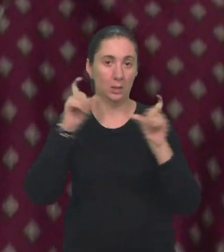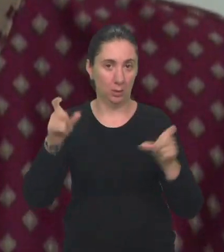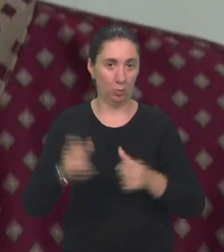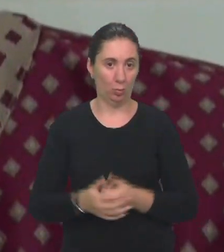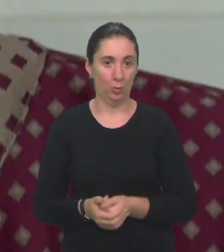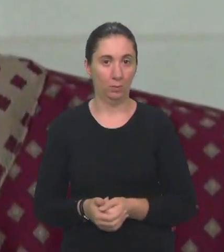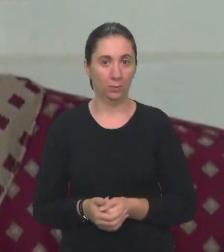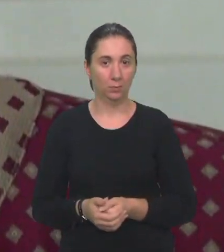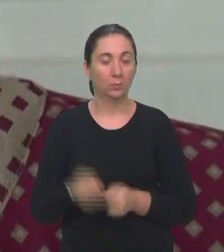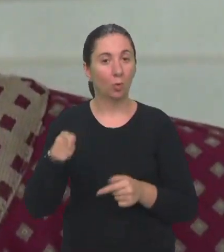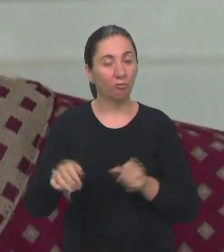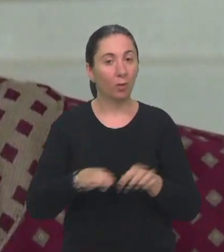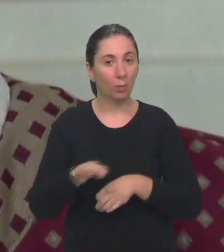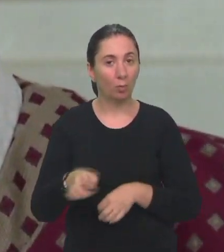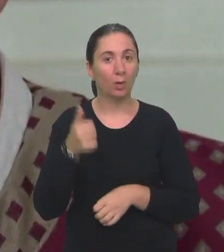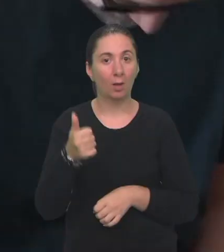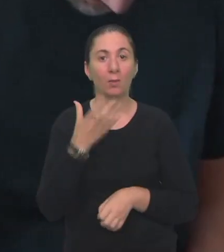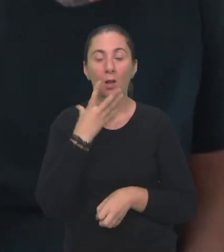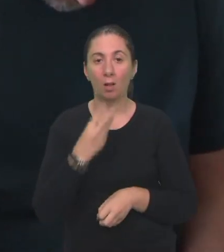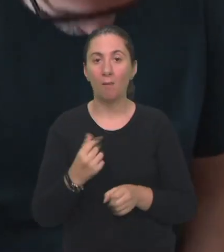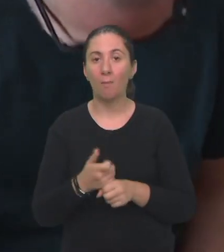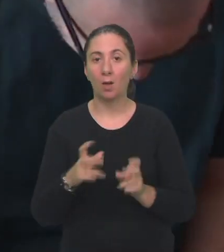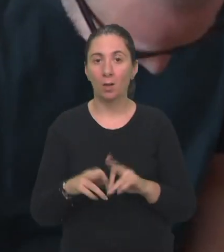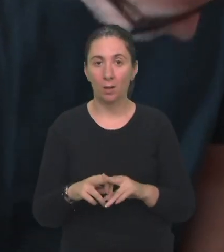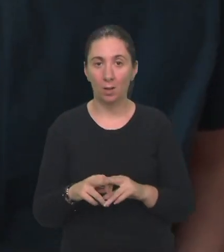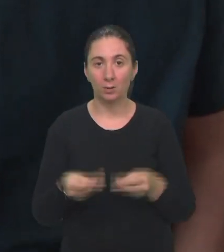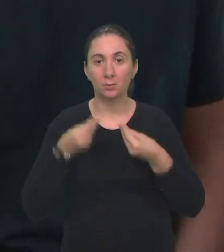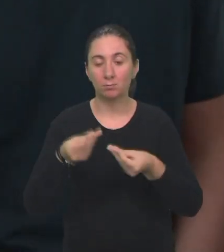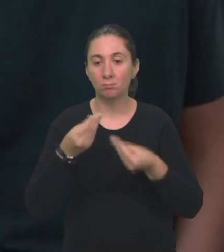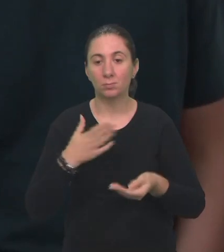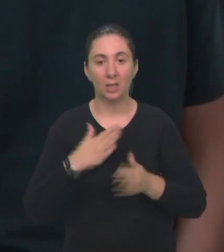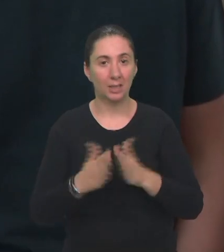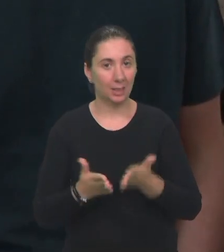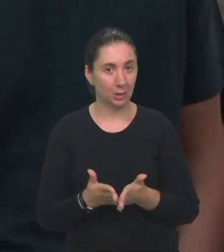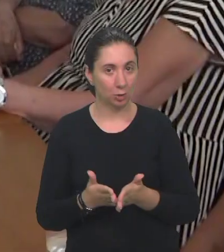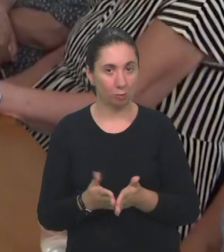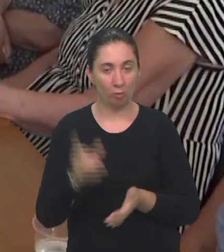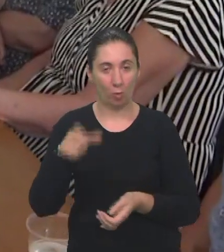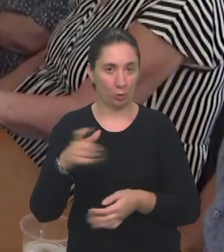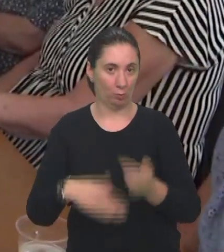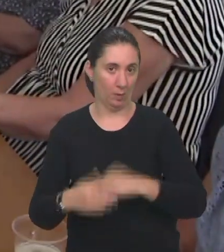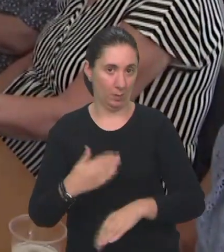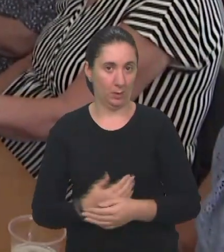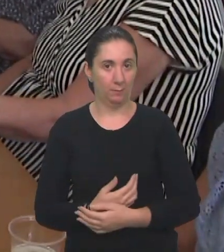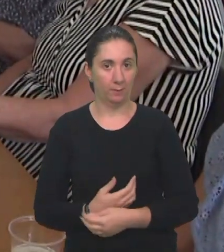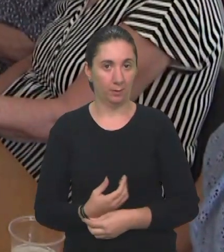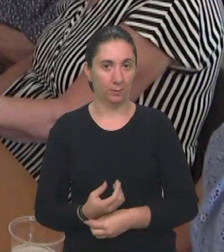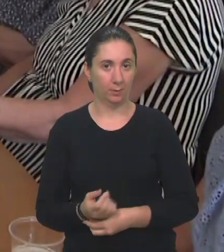institucijama. A ovaj projekt je jedna plemenita gesta prenošenja njihovih književnih djela osobama s invaliditetom.